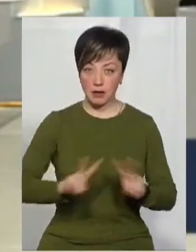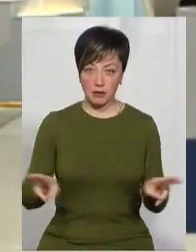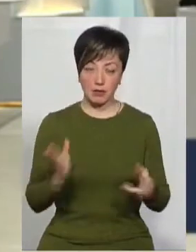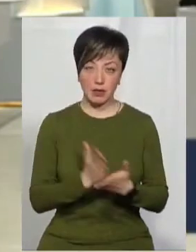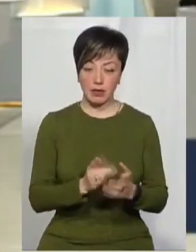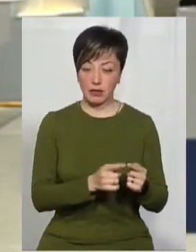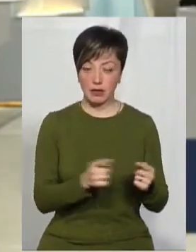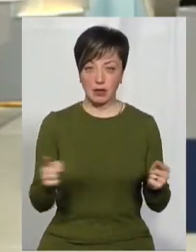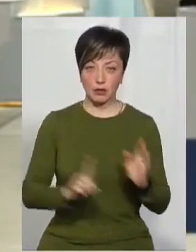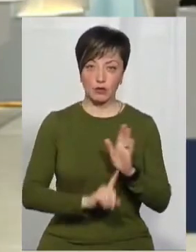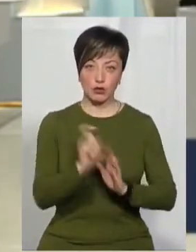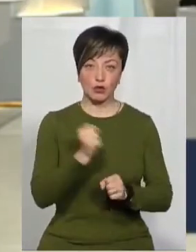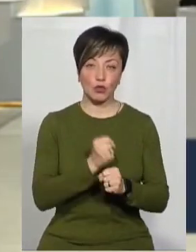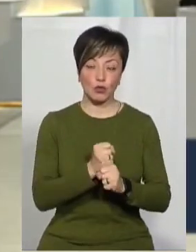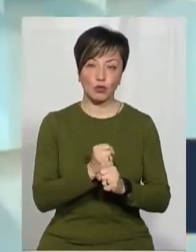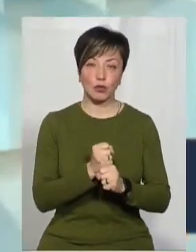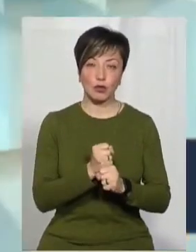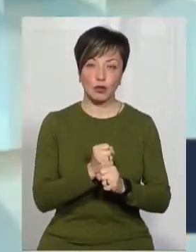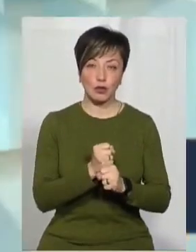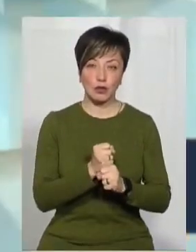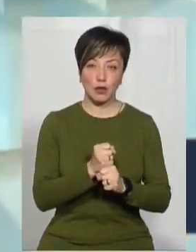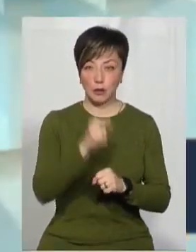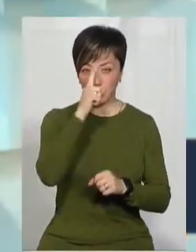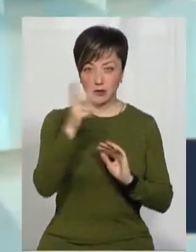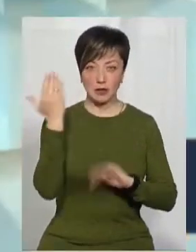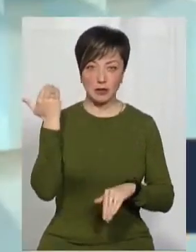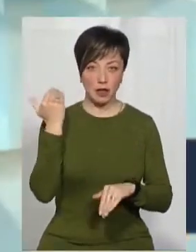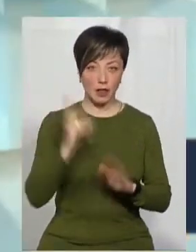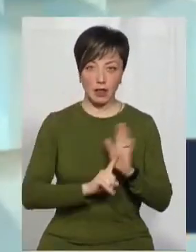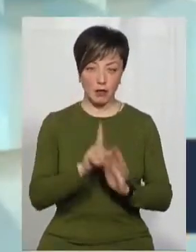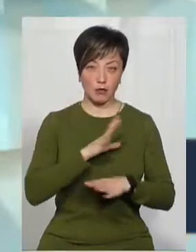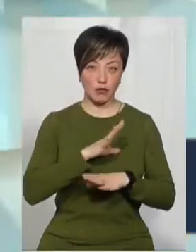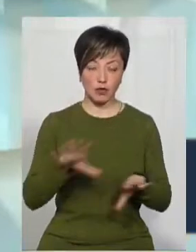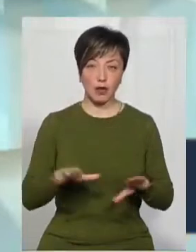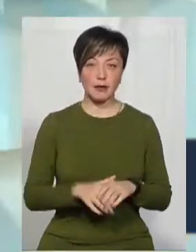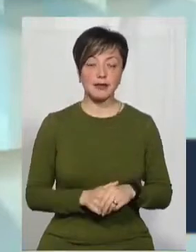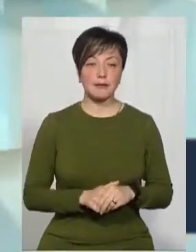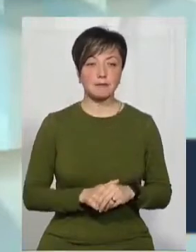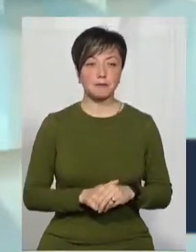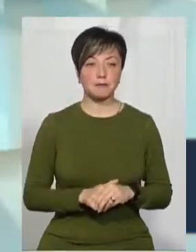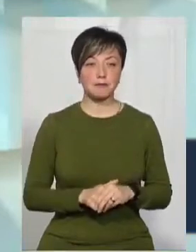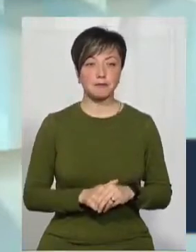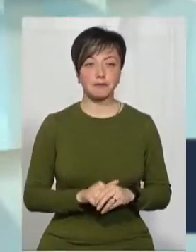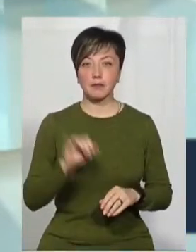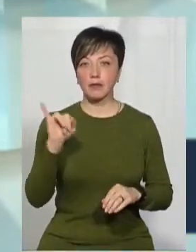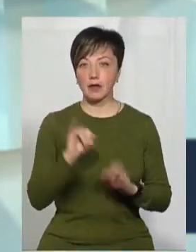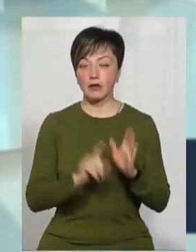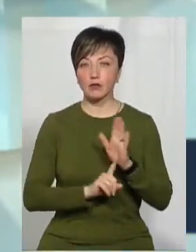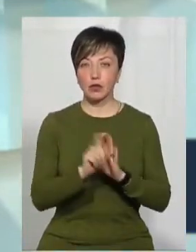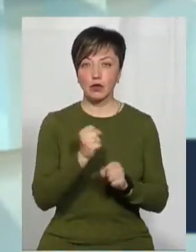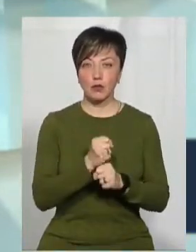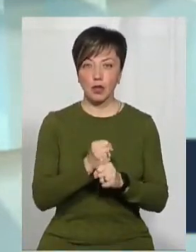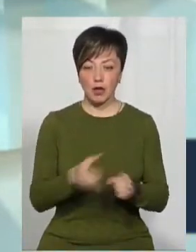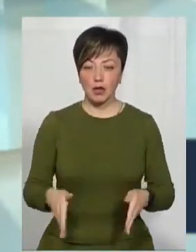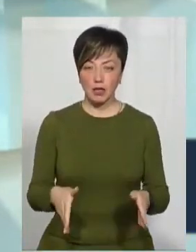є ділянки, на які вже розпочались роботи, які там на той момент місяць назад не починались, були якісь підготовчі роботи. І розпочалися роботи вже по